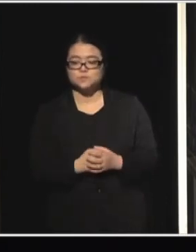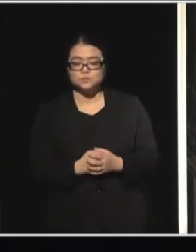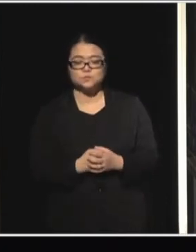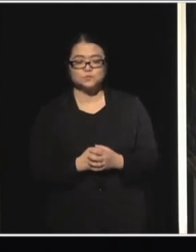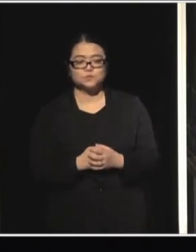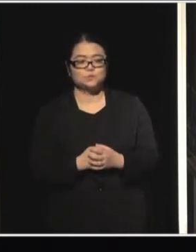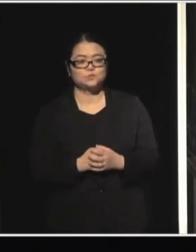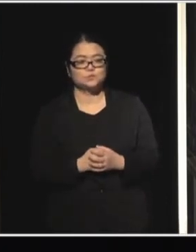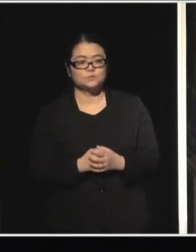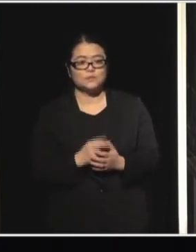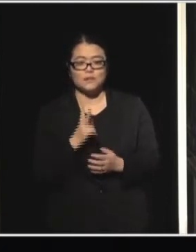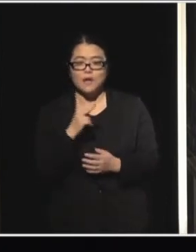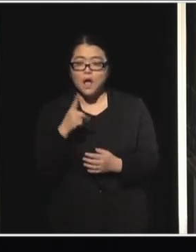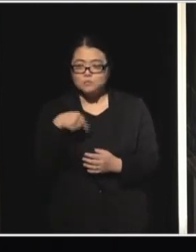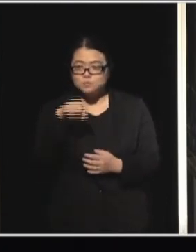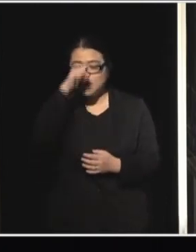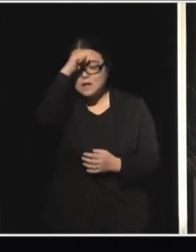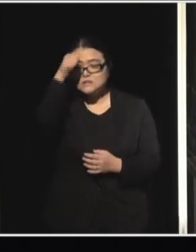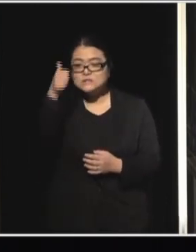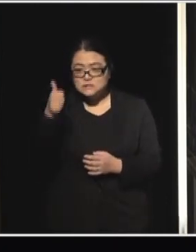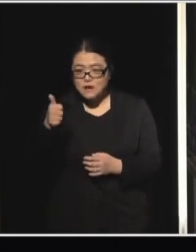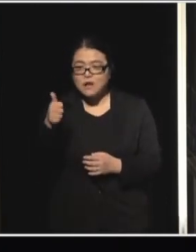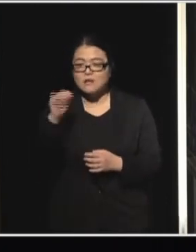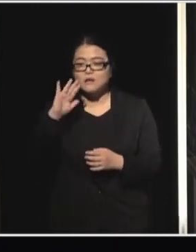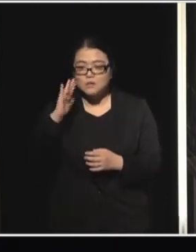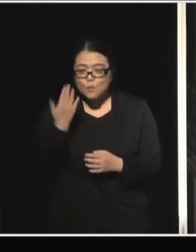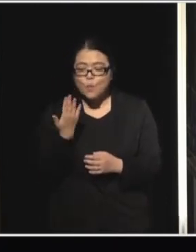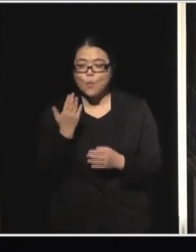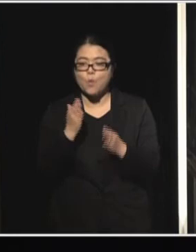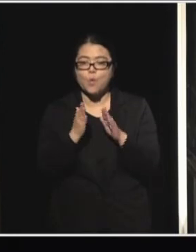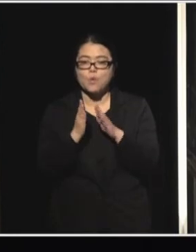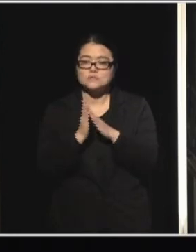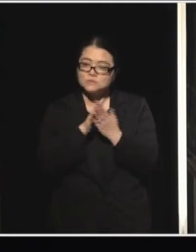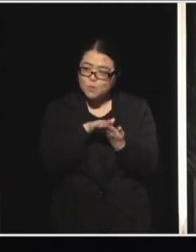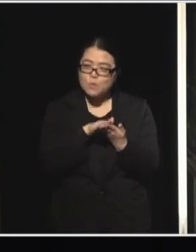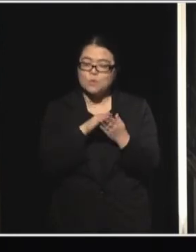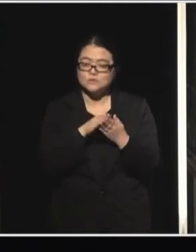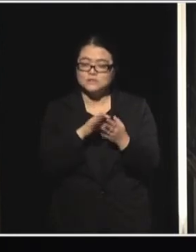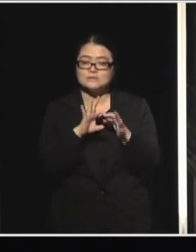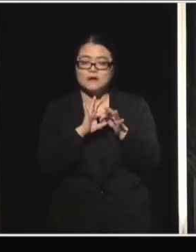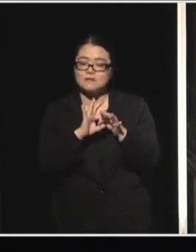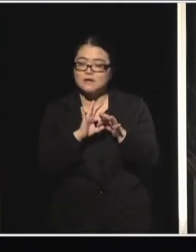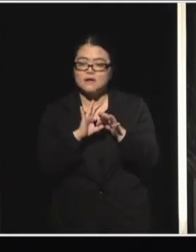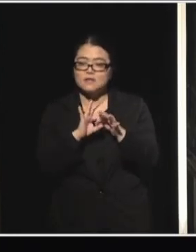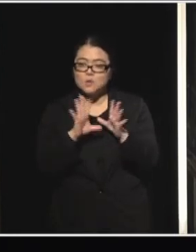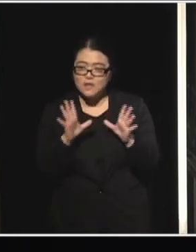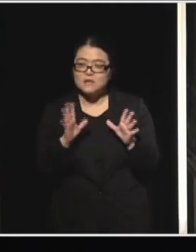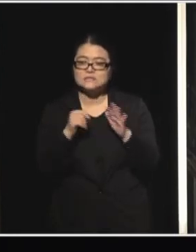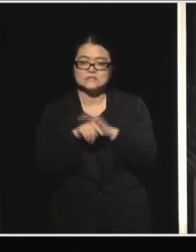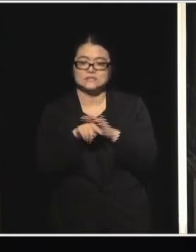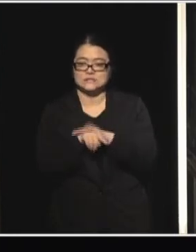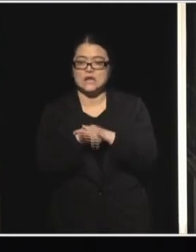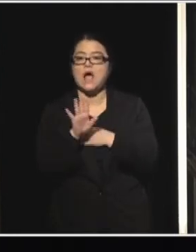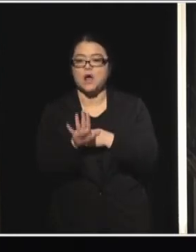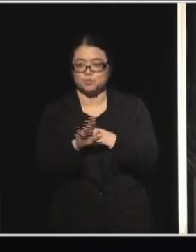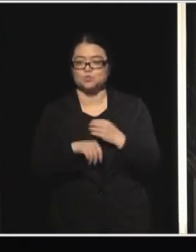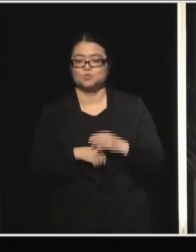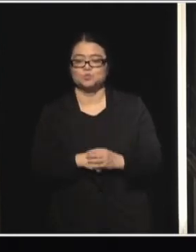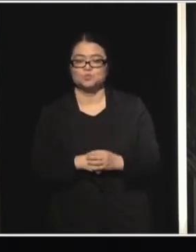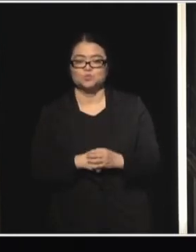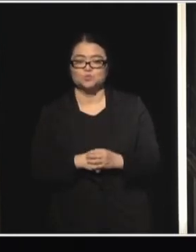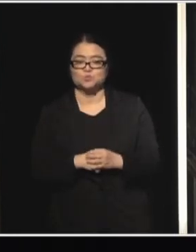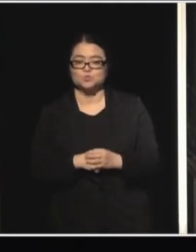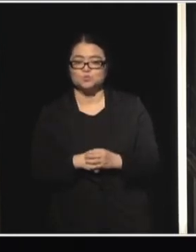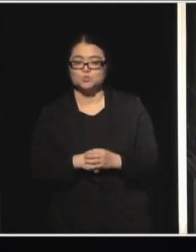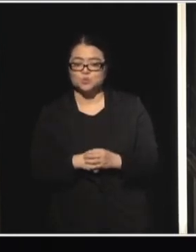がん患者さんがあっても脂肪に関連しない因子ということでが挙げられておりますけれどもこれはいられたら人衆